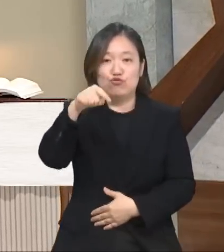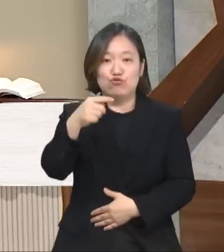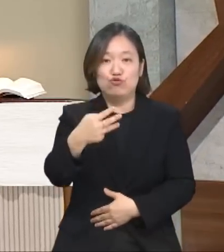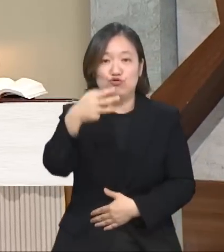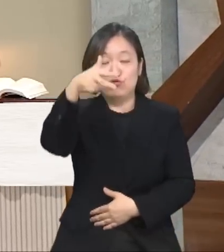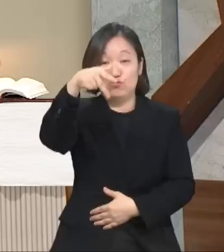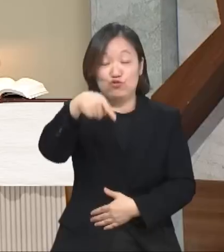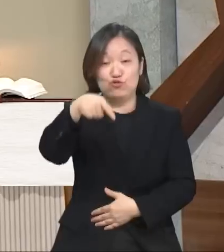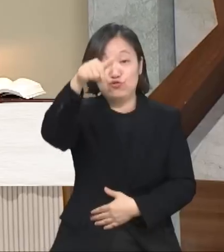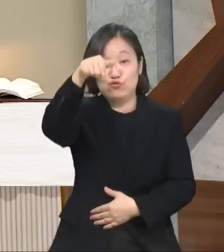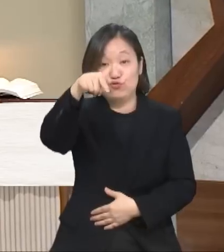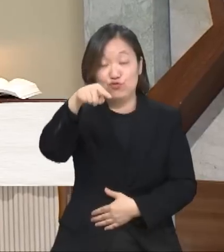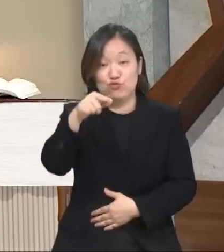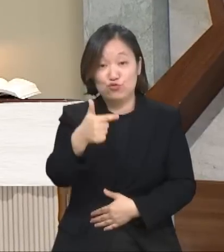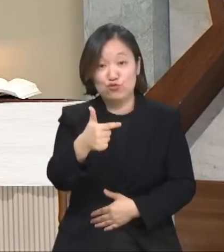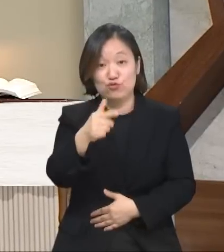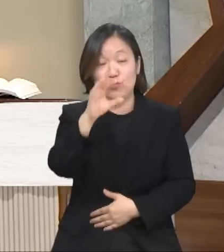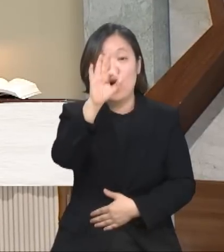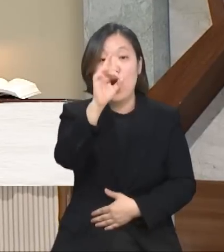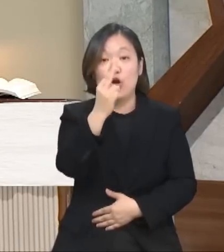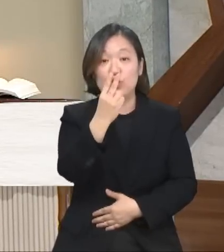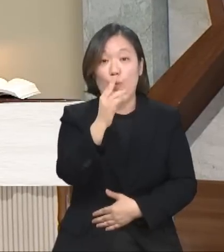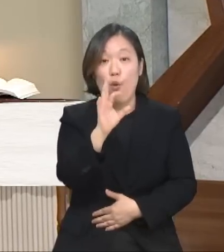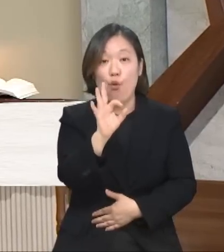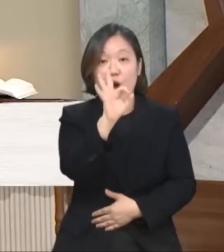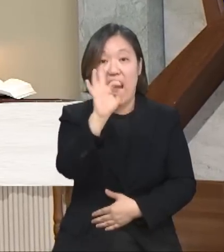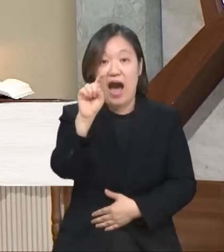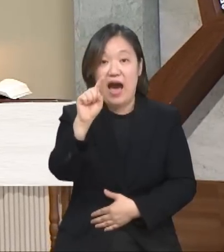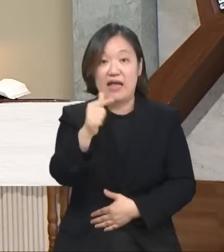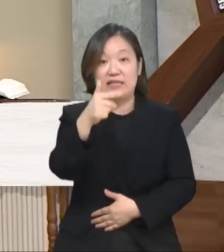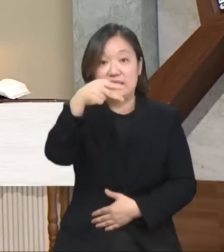울주군에 있는 용한사를 다닙니다